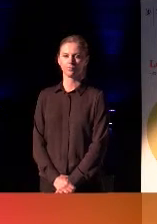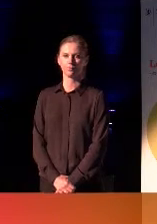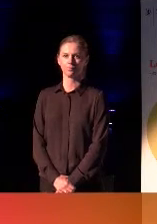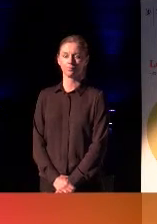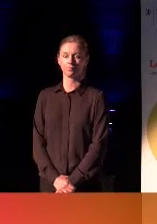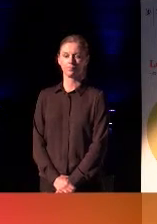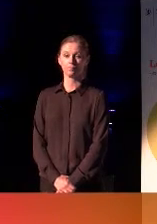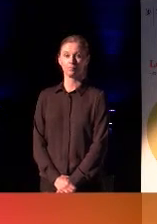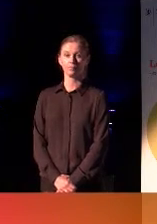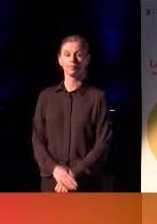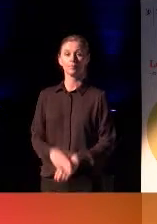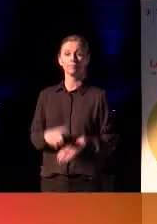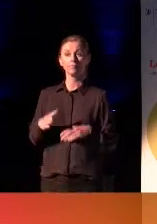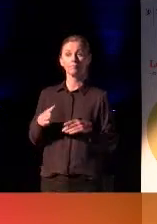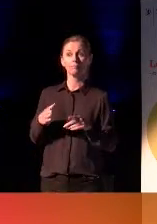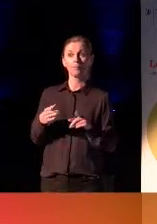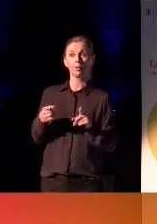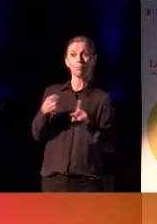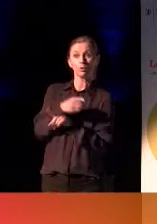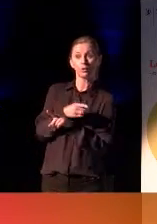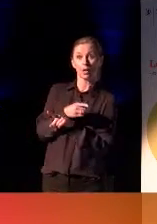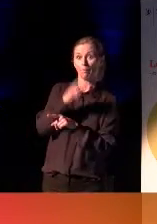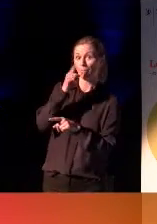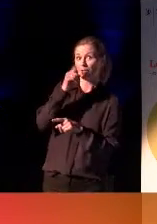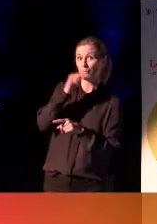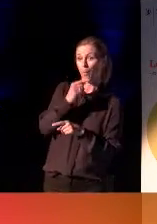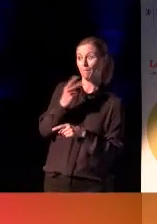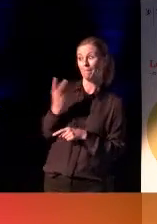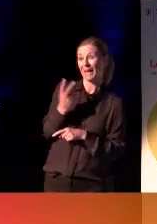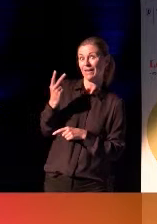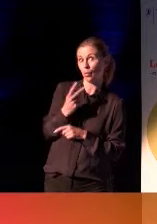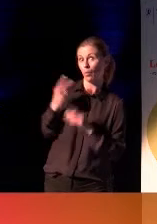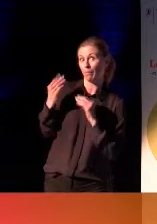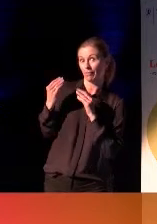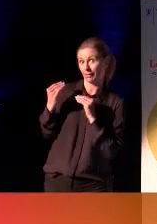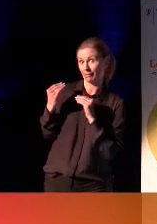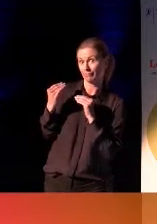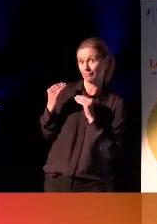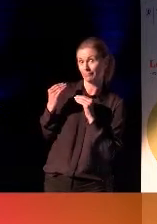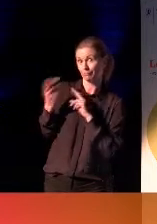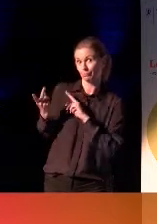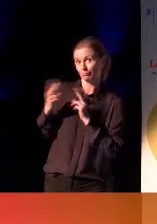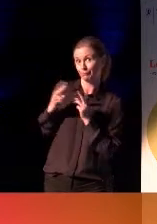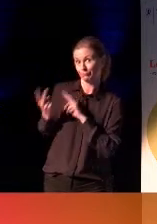Hvis dere ikke allerede har byttet, så sørg for at begge får snakket.